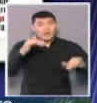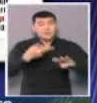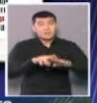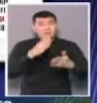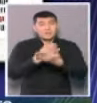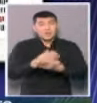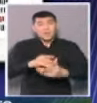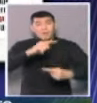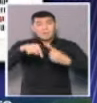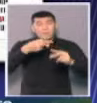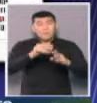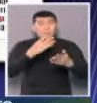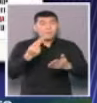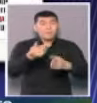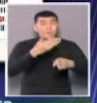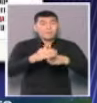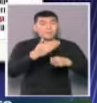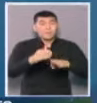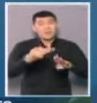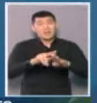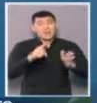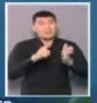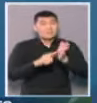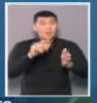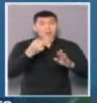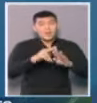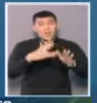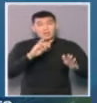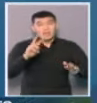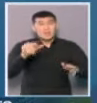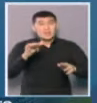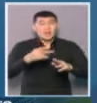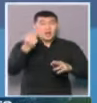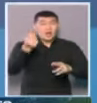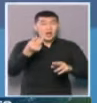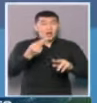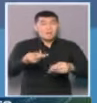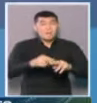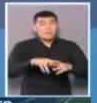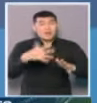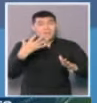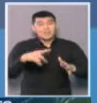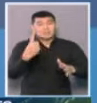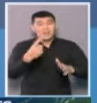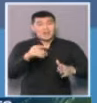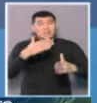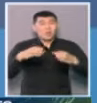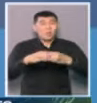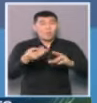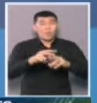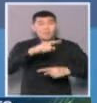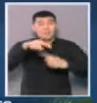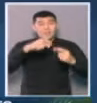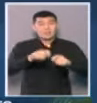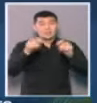предпринимательства бизнесменам района выделены кредиты на сумму 7,3 миллиарда тенге для 51 проекта. Объем